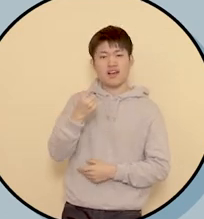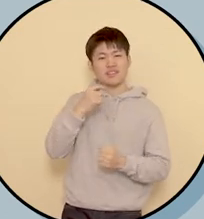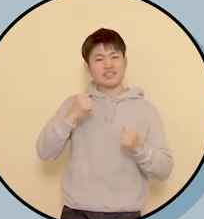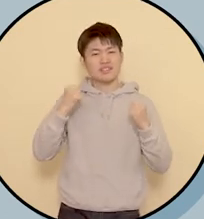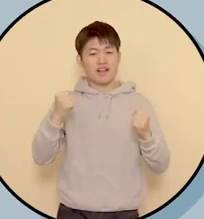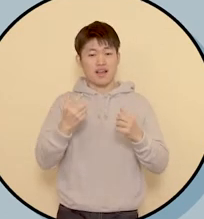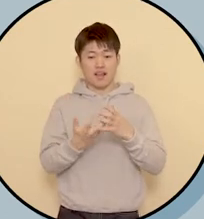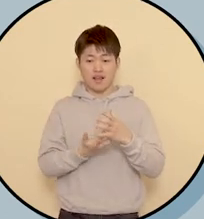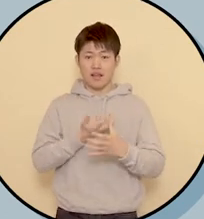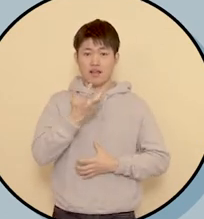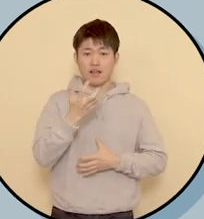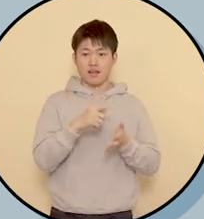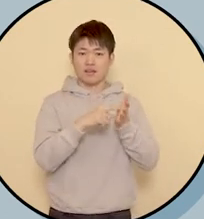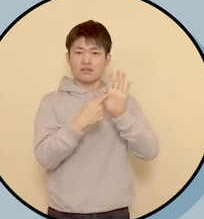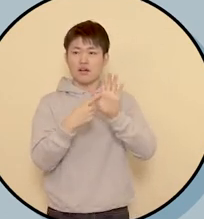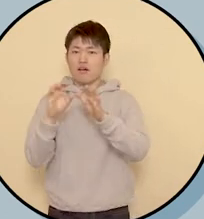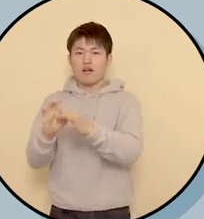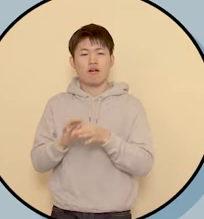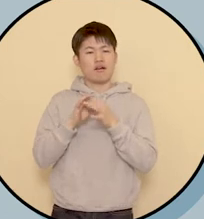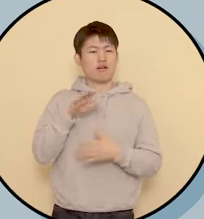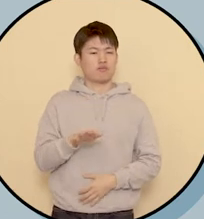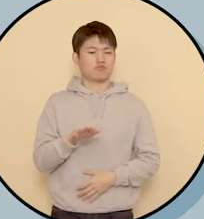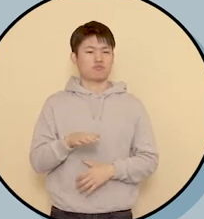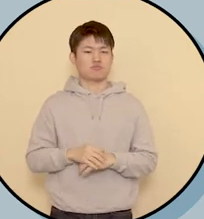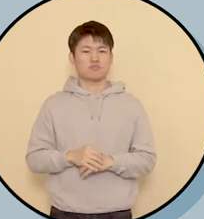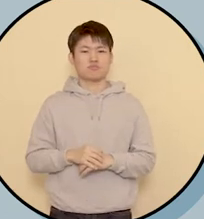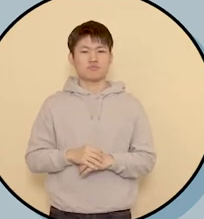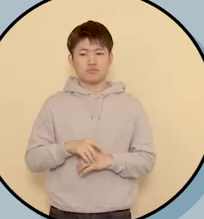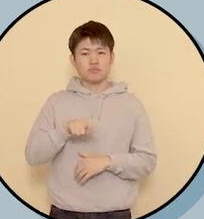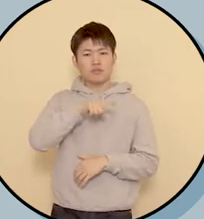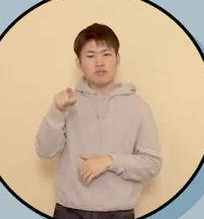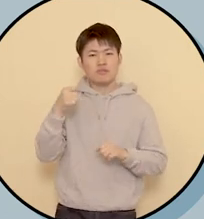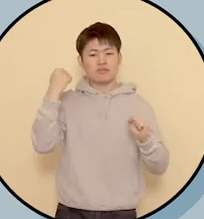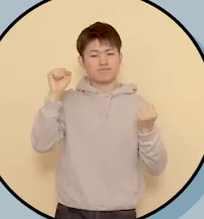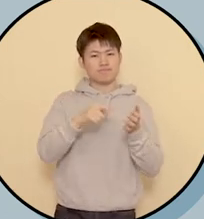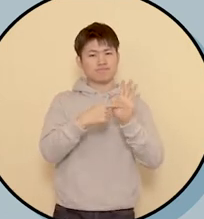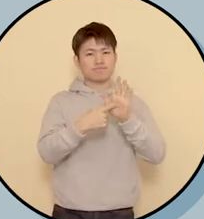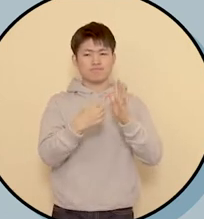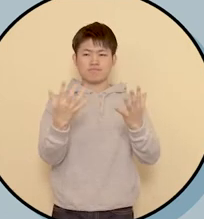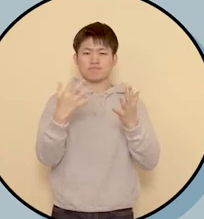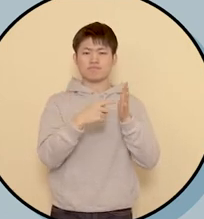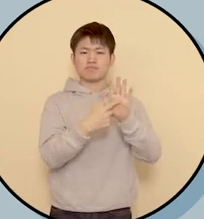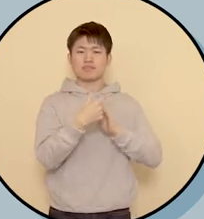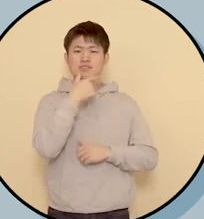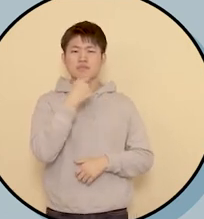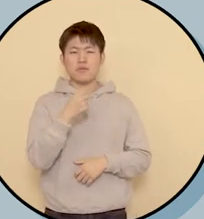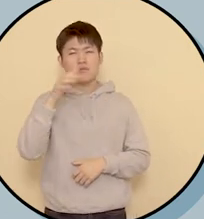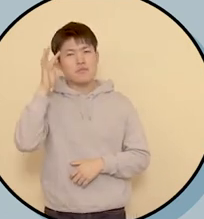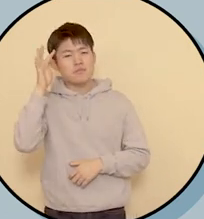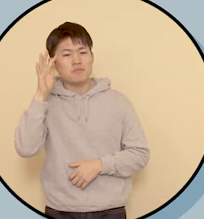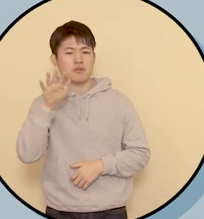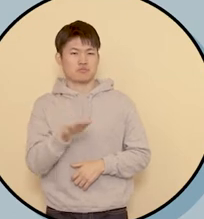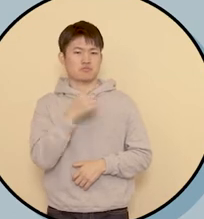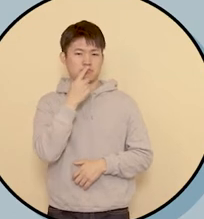とするし、本人もやったなっていう、その、なんだろう、エネルギーの表出が見れるっていうのが、すごく、これは人に見せ